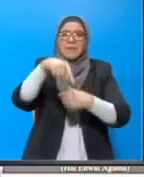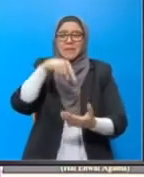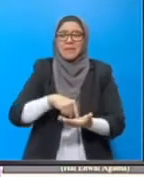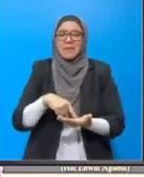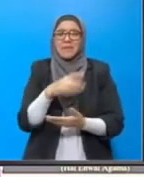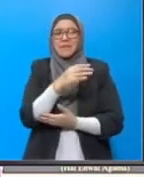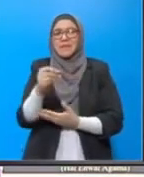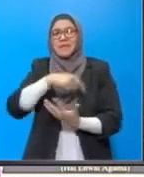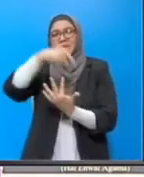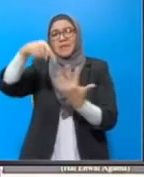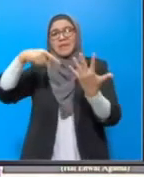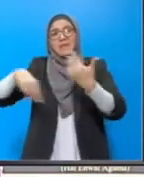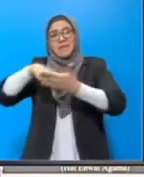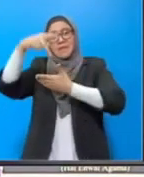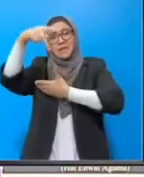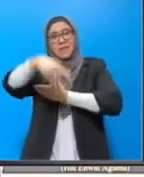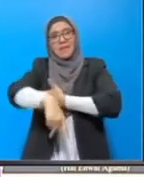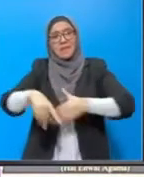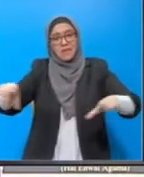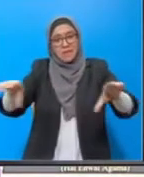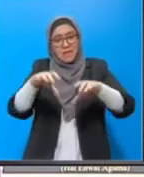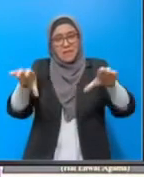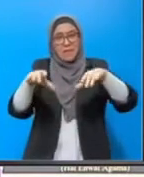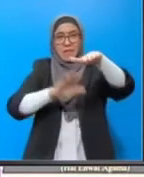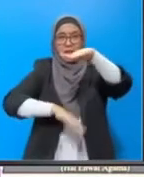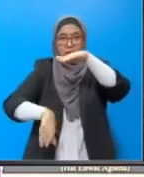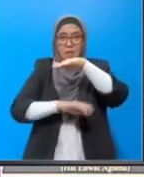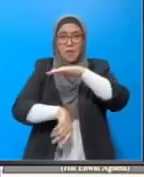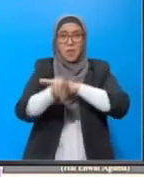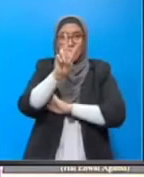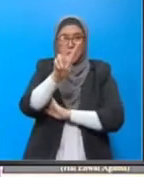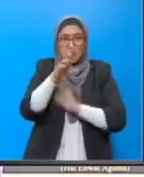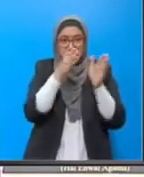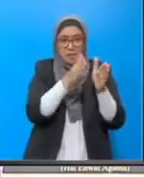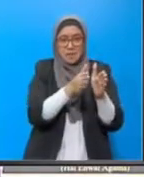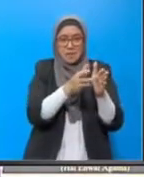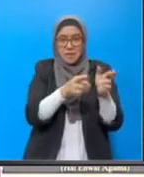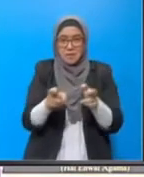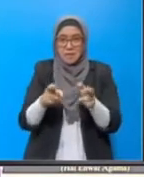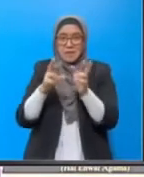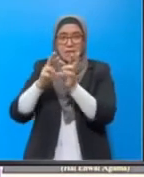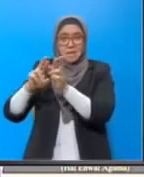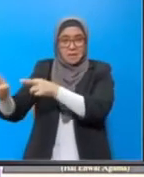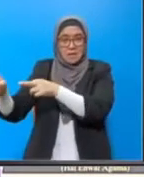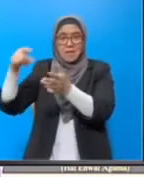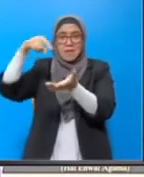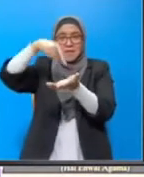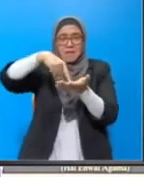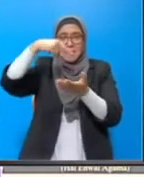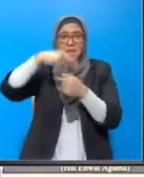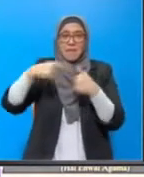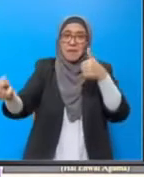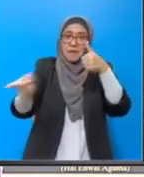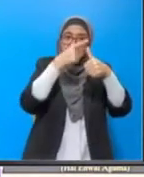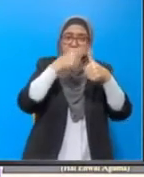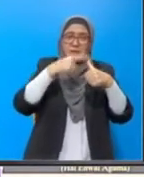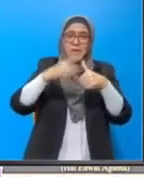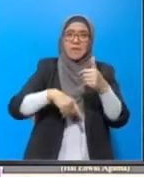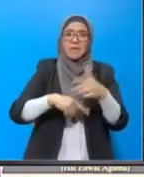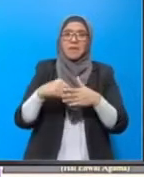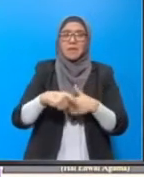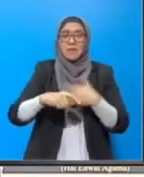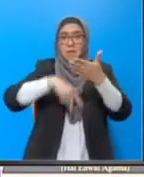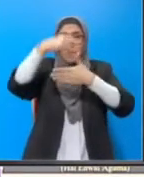diantara program-program yang dilaksanakan di bawah 2-plan strategi ini ialah yang pertamanya program pembangunan